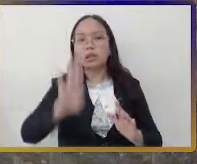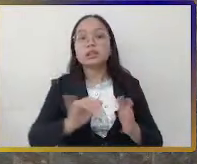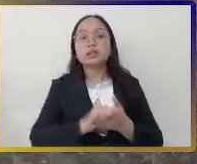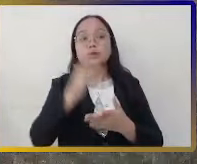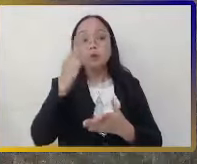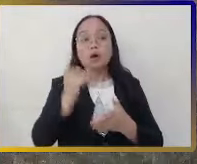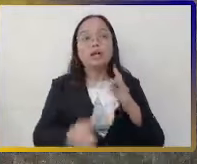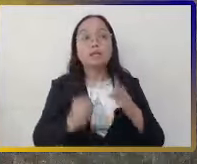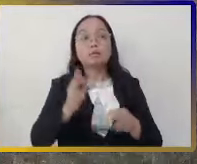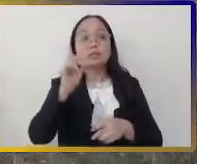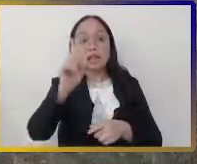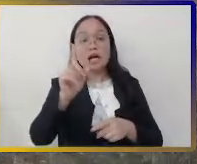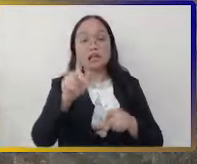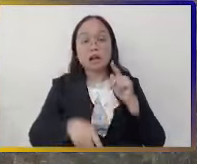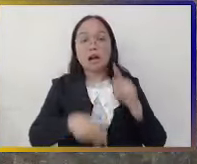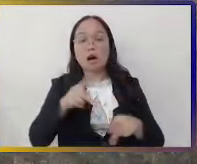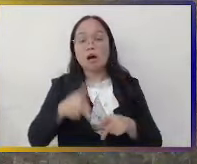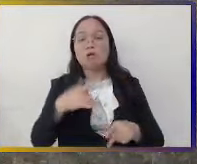ay insecured,